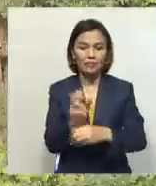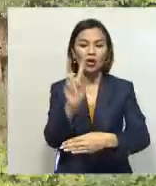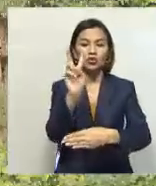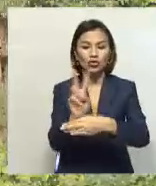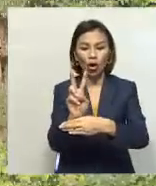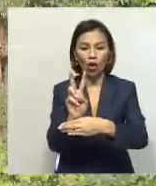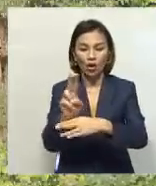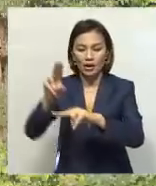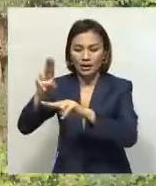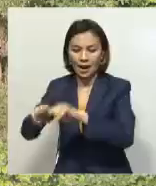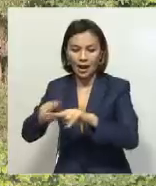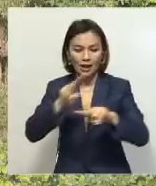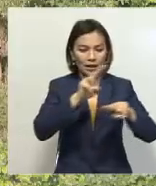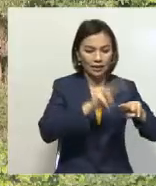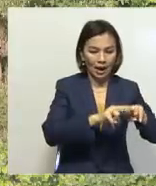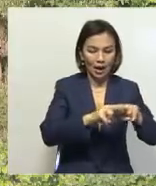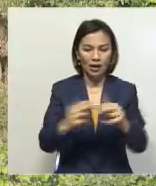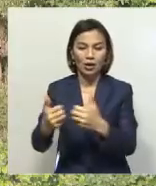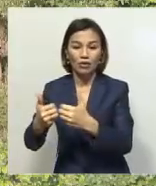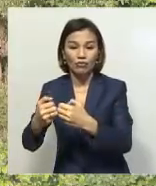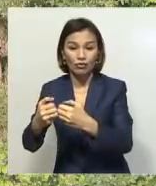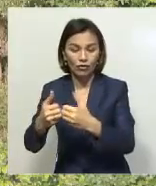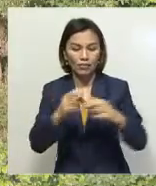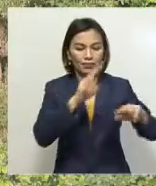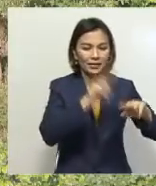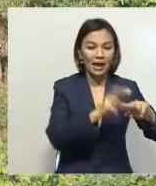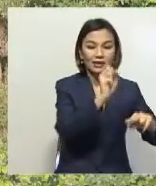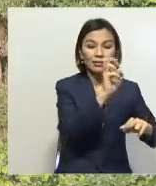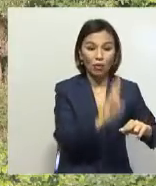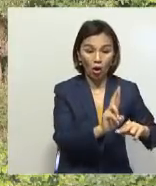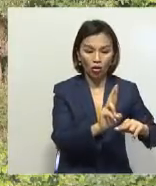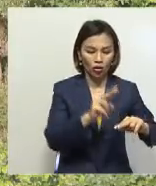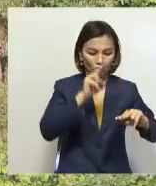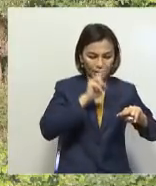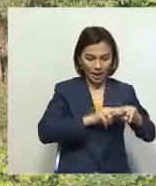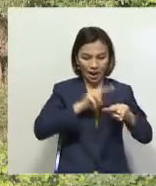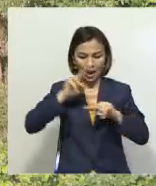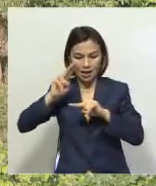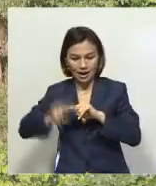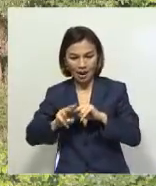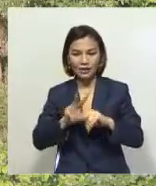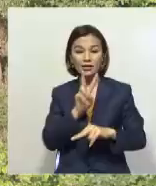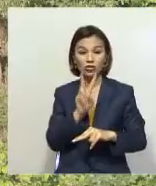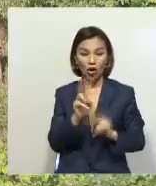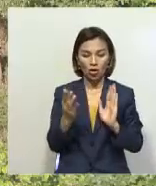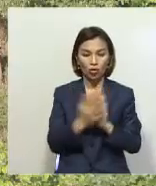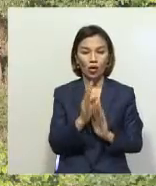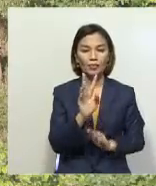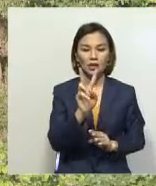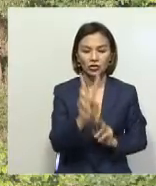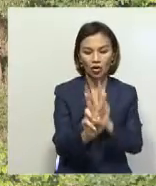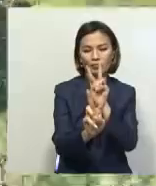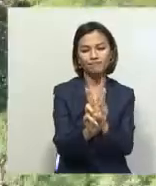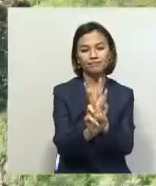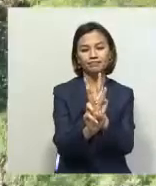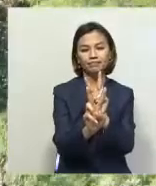พลปุกทองและร้อยโทวโรจน์แปลงกระโทกพร้อมกับผู้โดยสาร2นายคือร้อยโทเขมราชดวงแก้วและจ่าสิบเอก